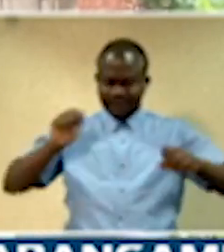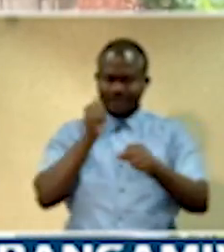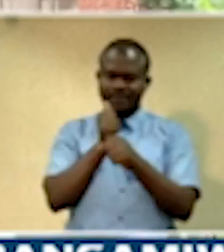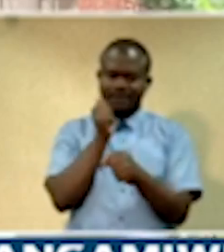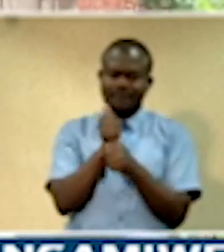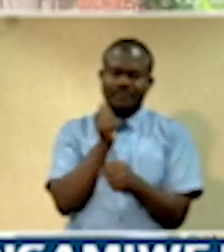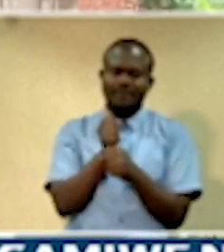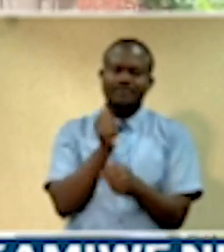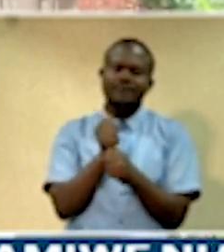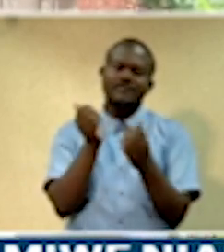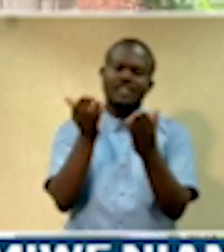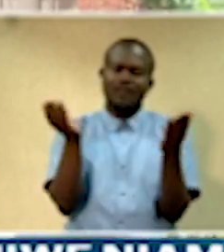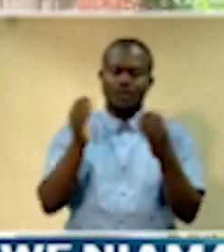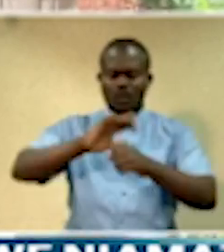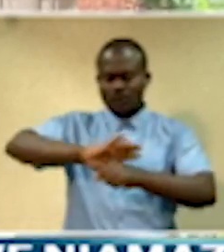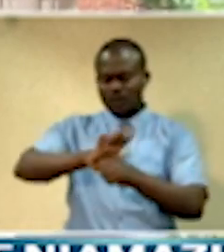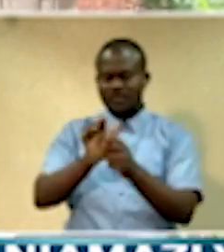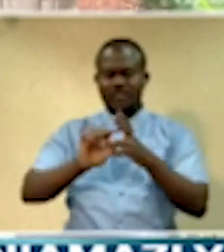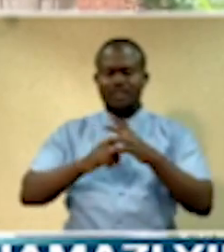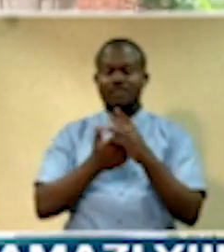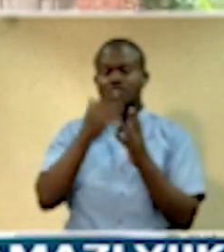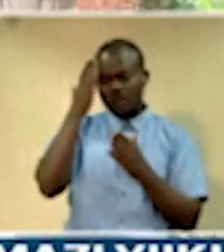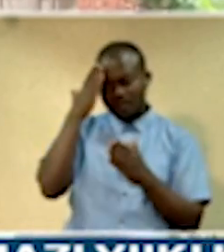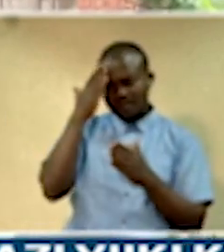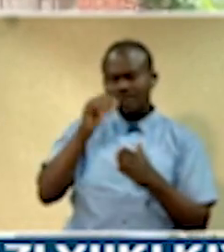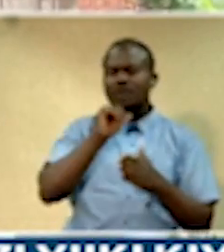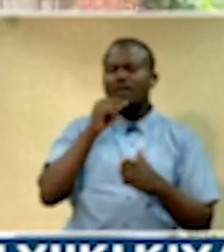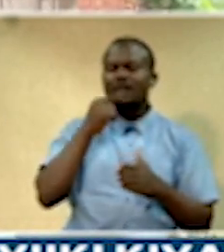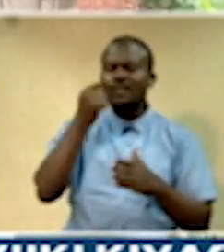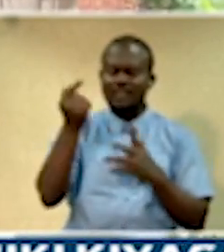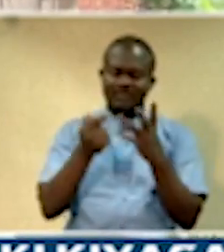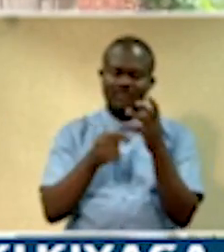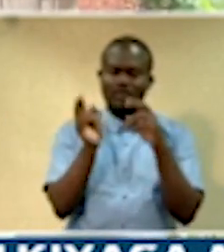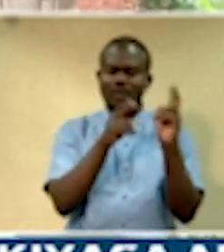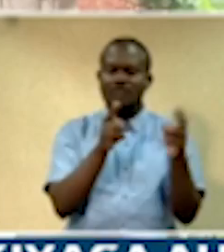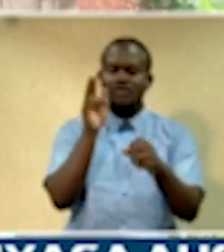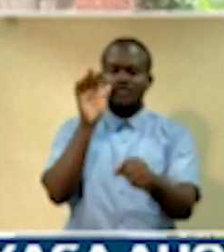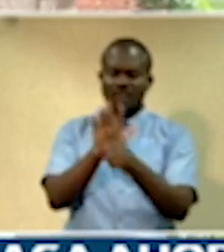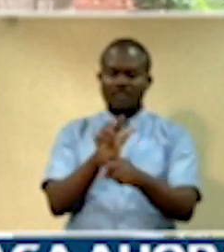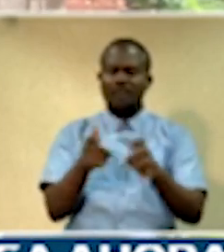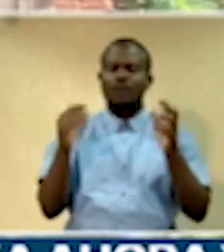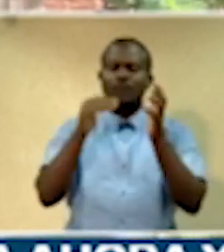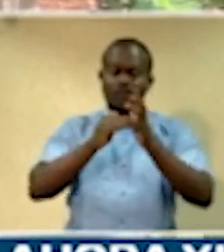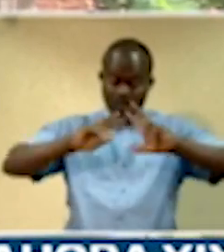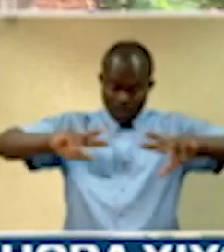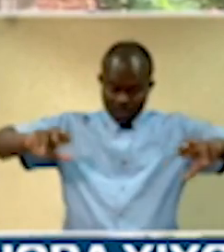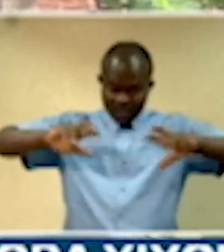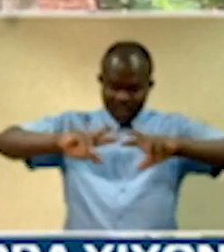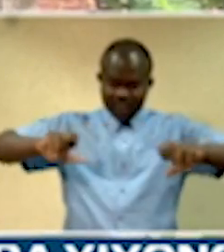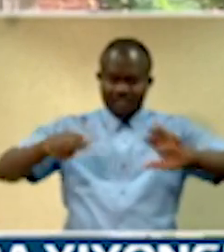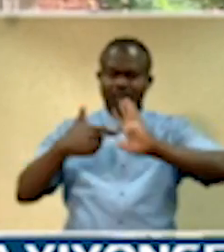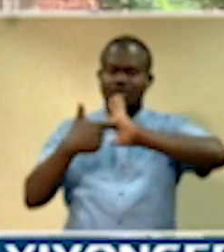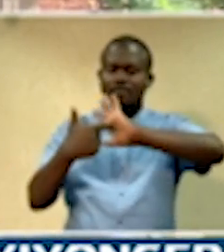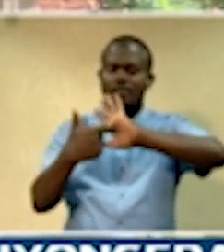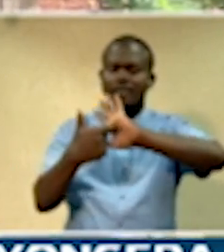gukorwa aho COVID itangiriye murabizi ko atari ikintu cyari gisanzwe cyane ariko ubushakashatsi bwagiye bwerekana